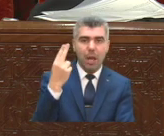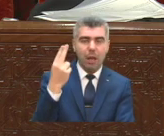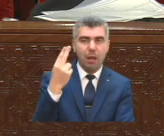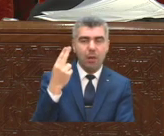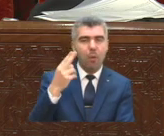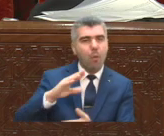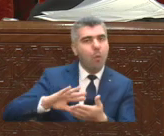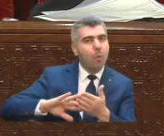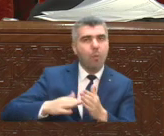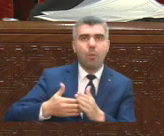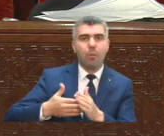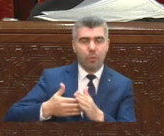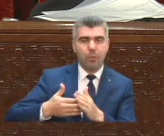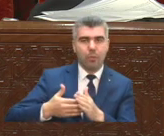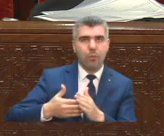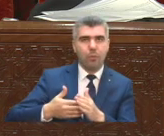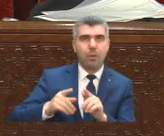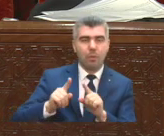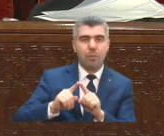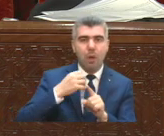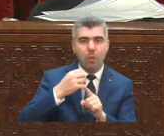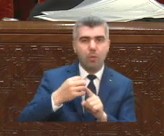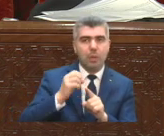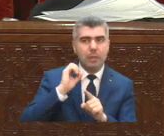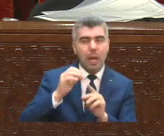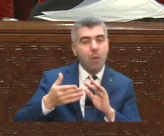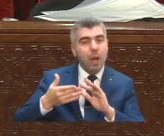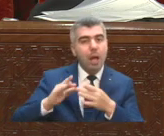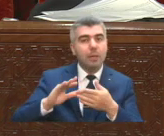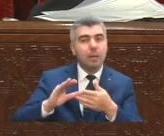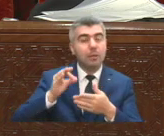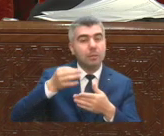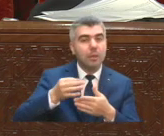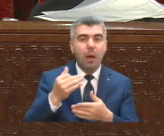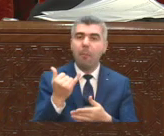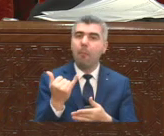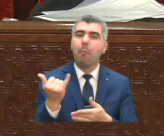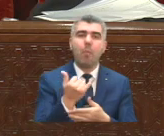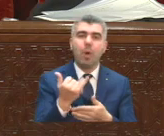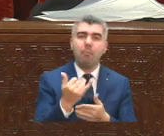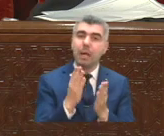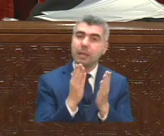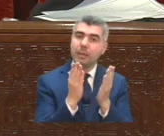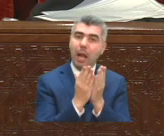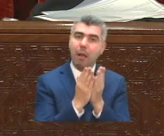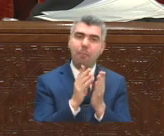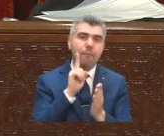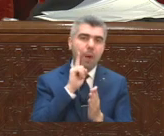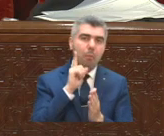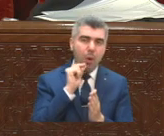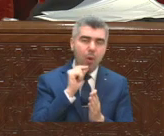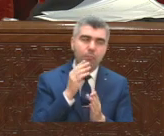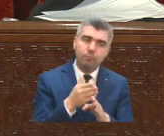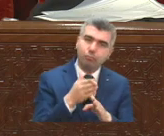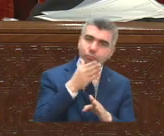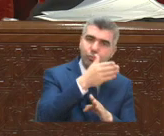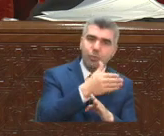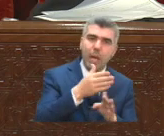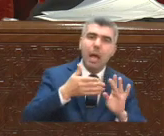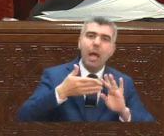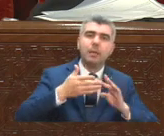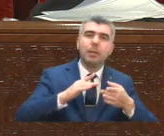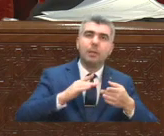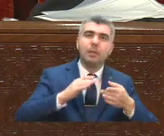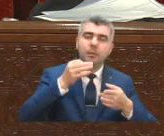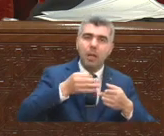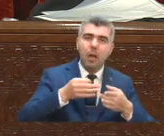في جميع الجامعات عندنا سكون ابيل كومبيوس كونيكتي، لاي طالبه واي طالب غادي يدخل الانترنت وغادي يتبعو